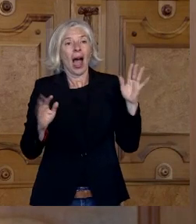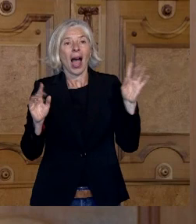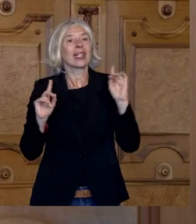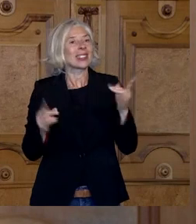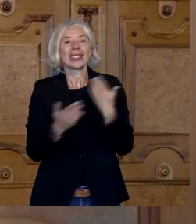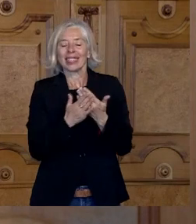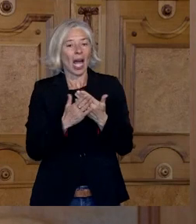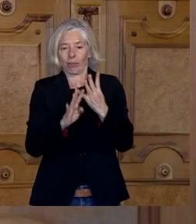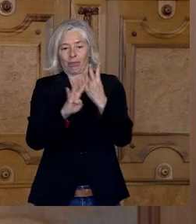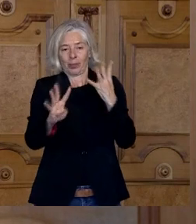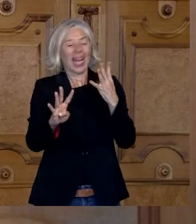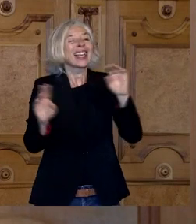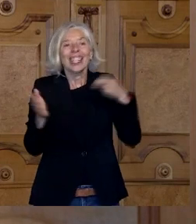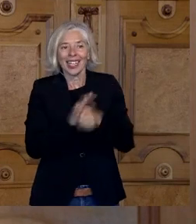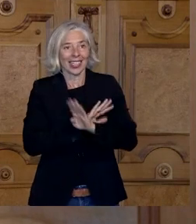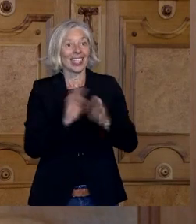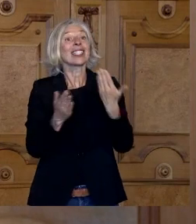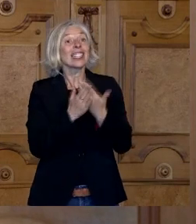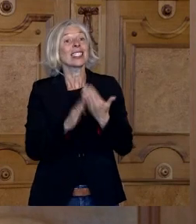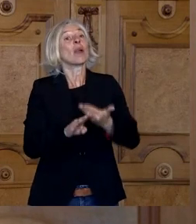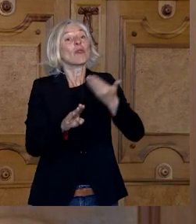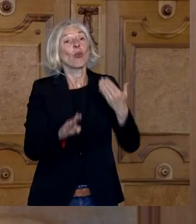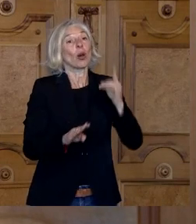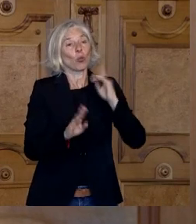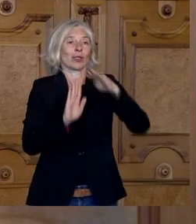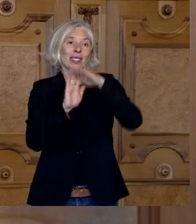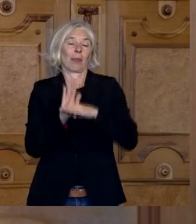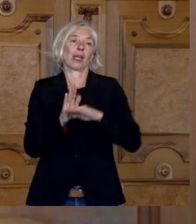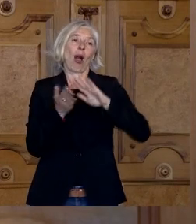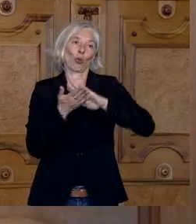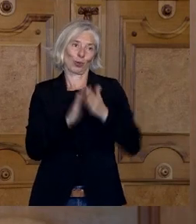ist die Terminvereinbarung unabdingbar und bis auf Weiteres so bitte zu machen.